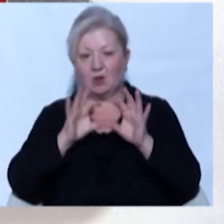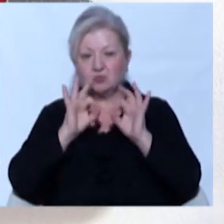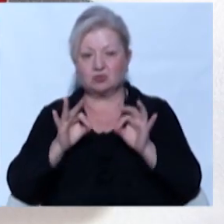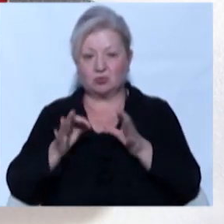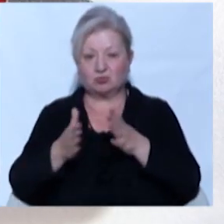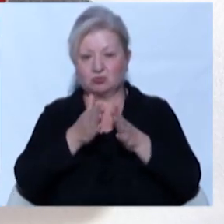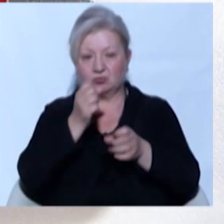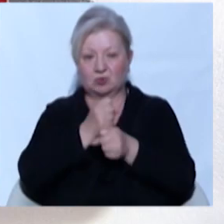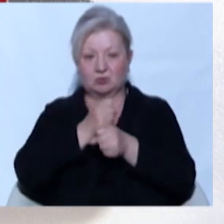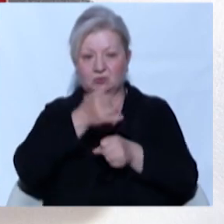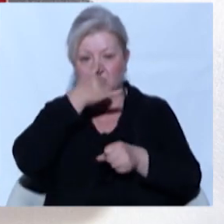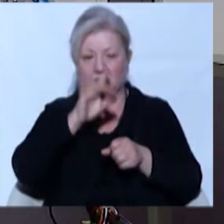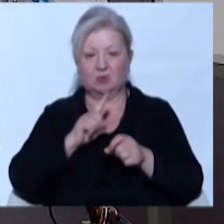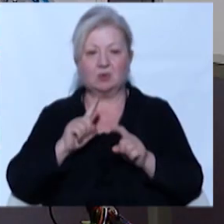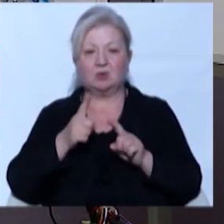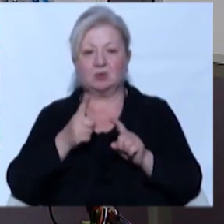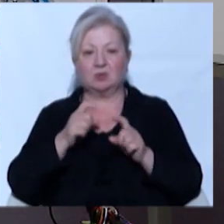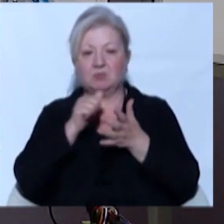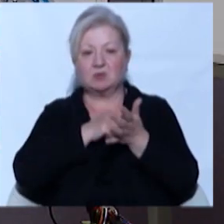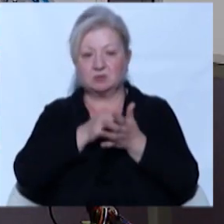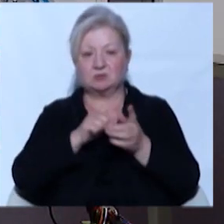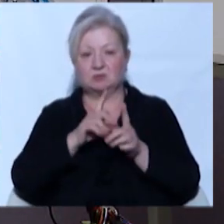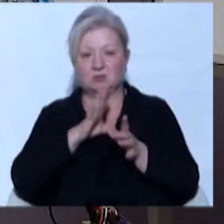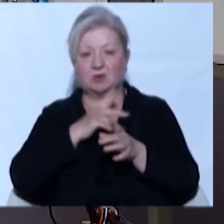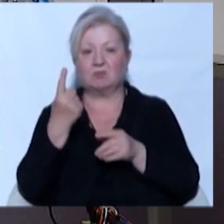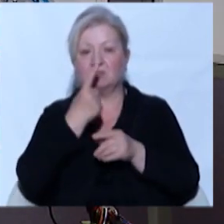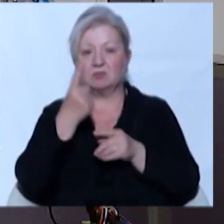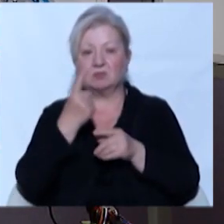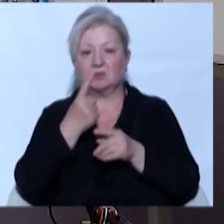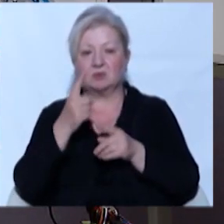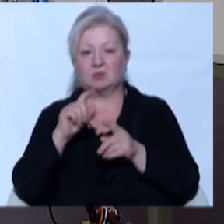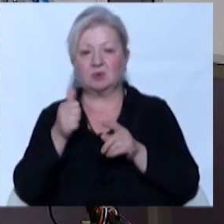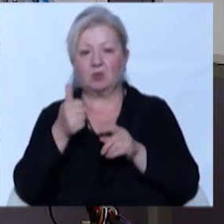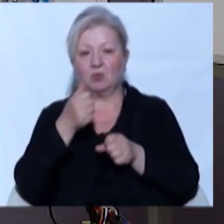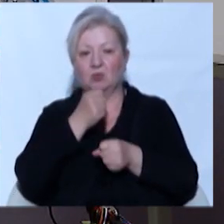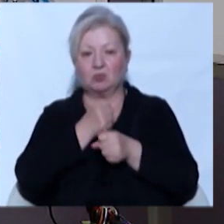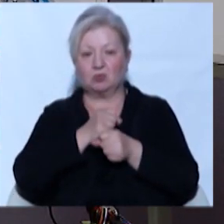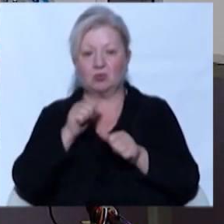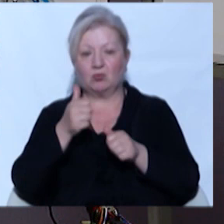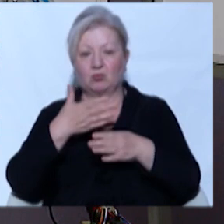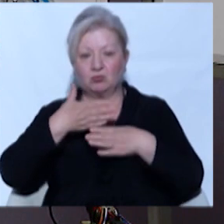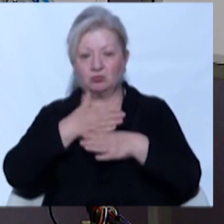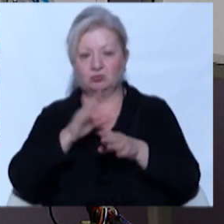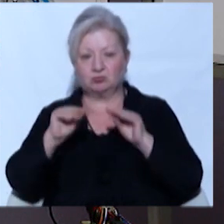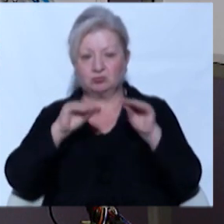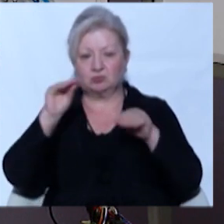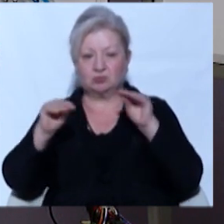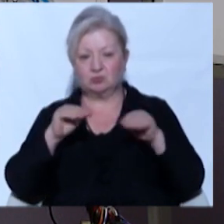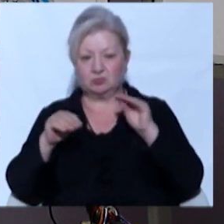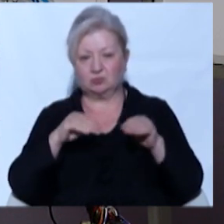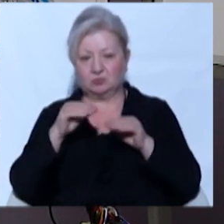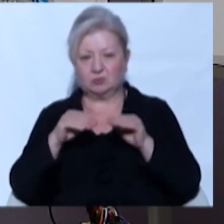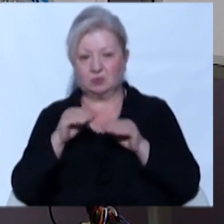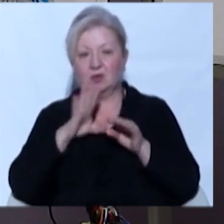აღარ ასრულებდა სწორ მოქმედებას. რაში იყო საქმე? პირველი, რა პრინციპით მუშაობს, როგორ